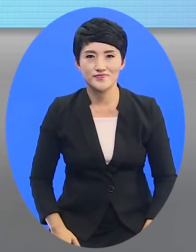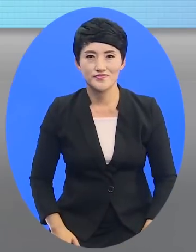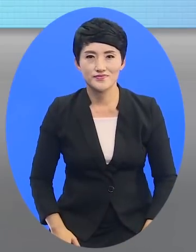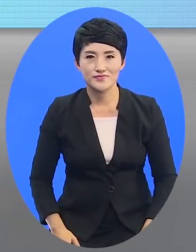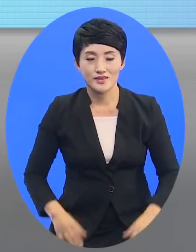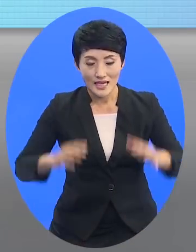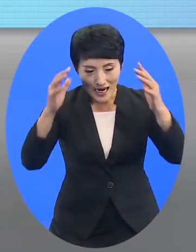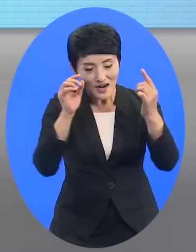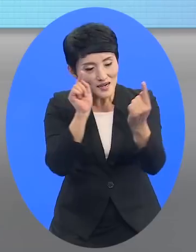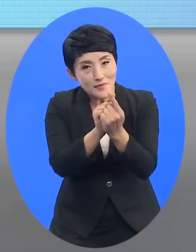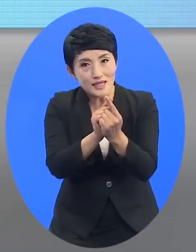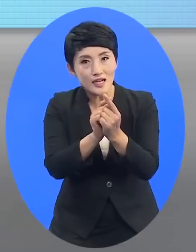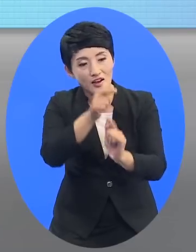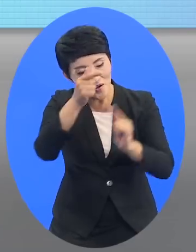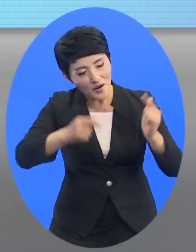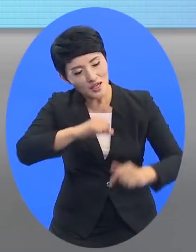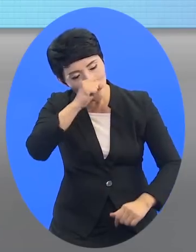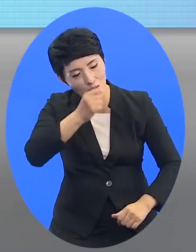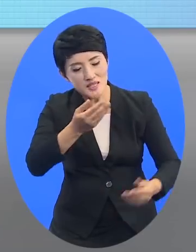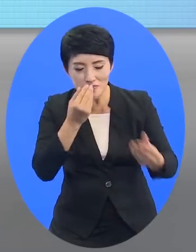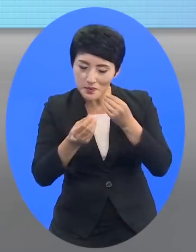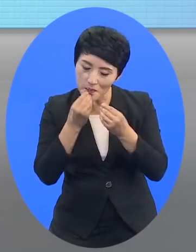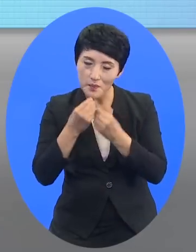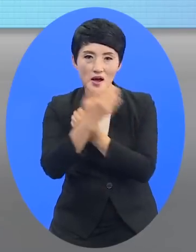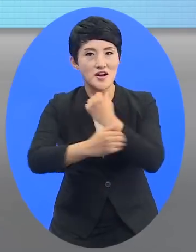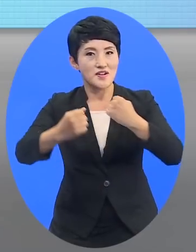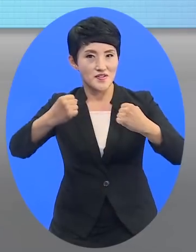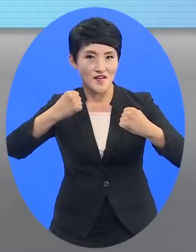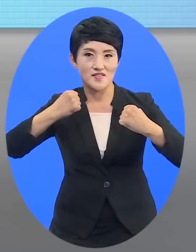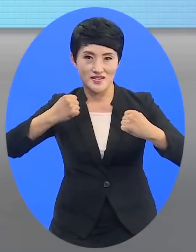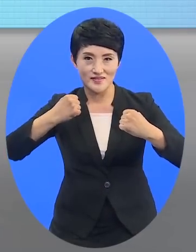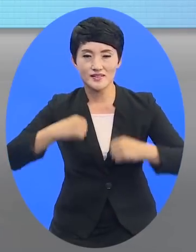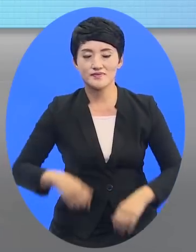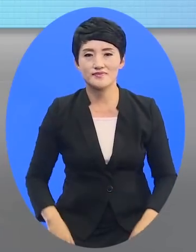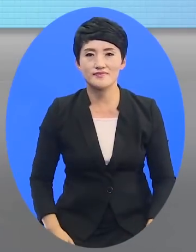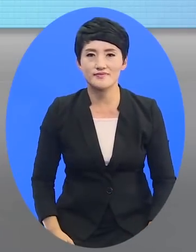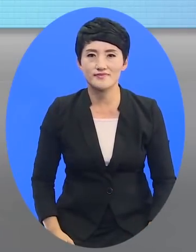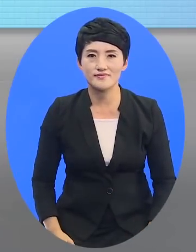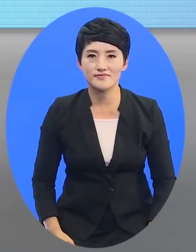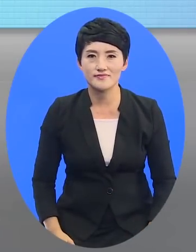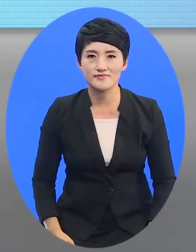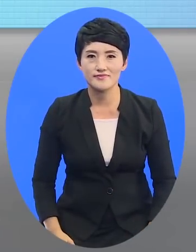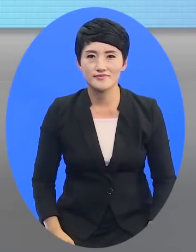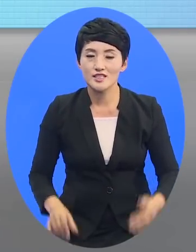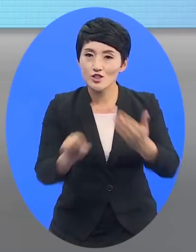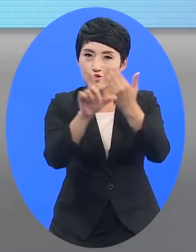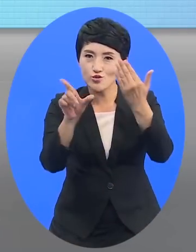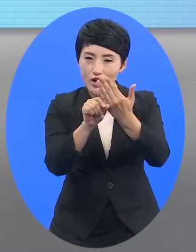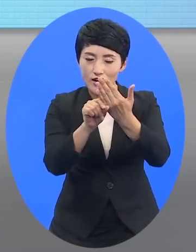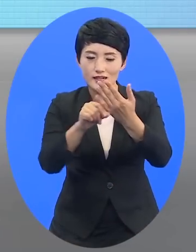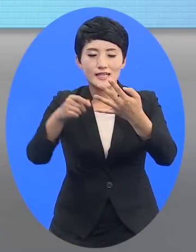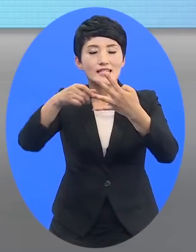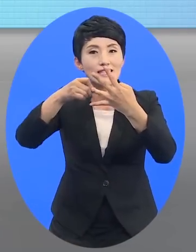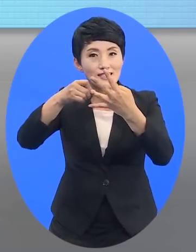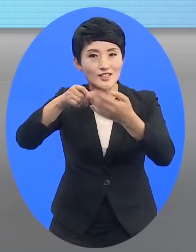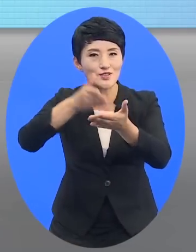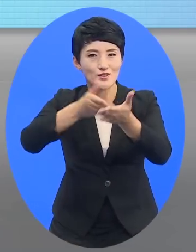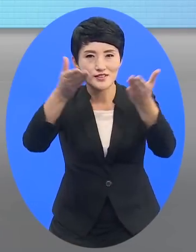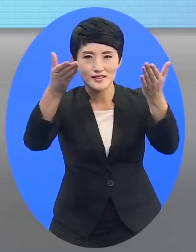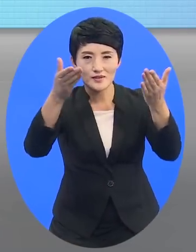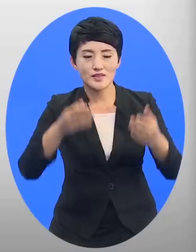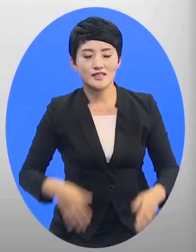가을 제철 음식들로 풍요롭고 건강한 가을 되시기 바랍니다. 그럼 9월 셋째 주 날씨온 뉴스